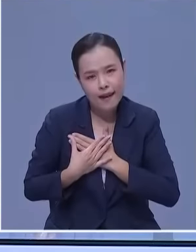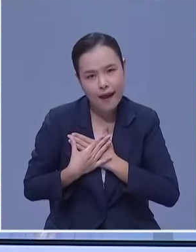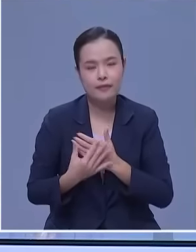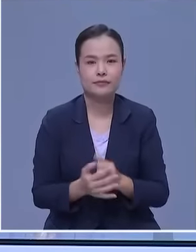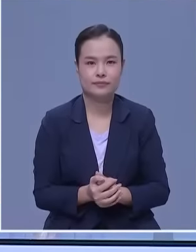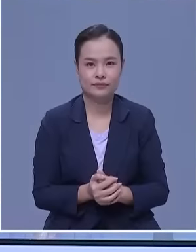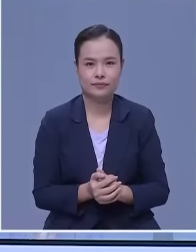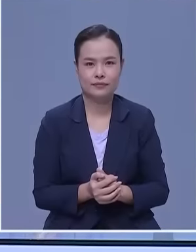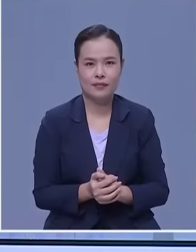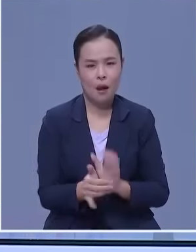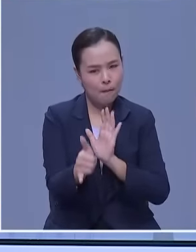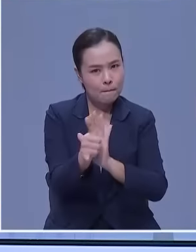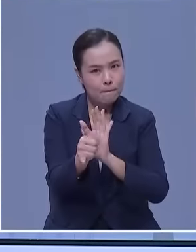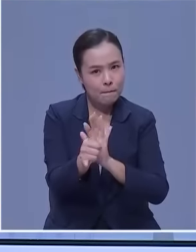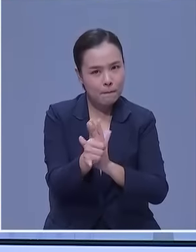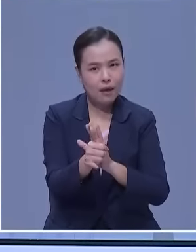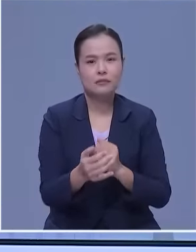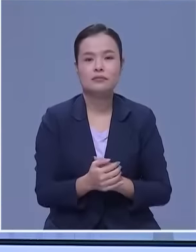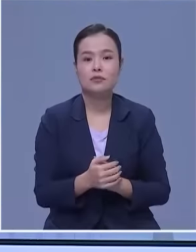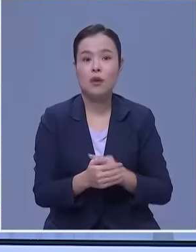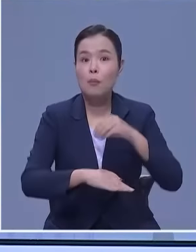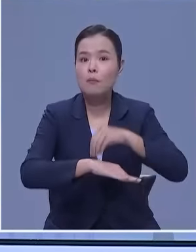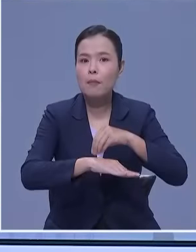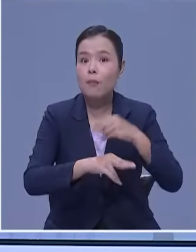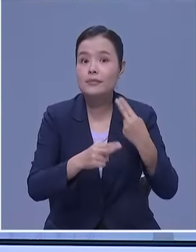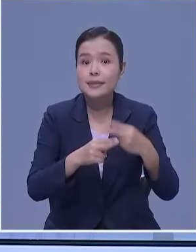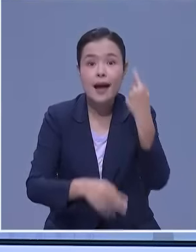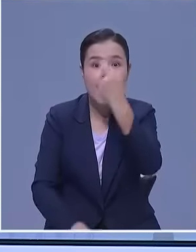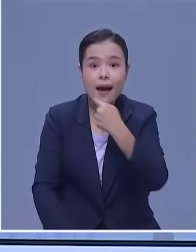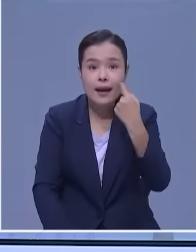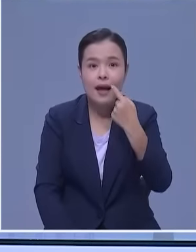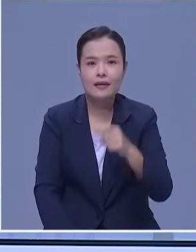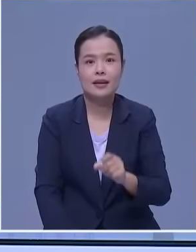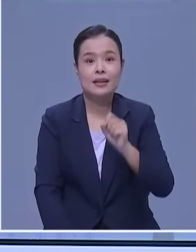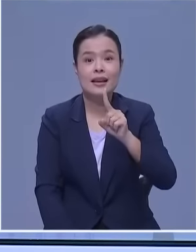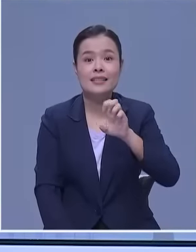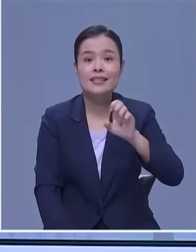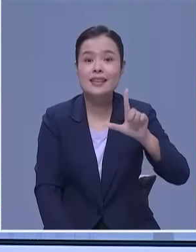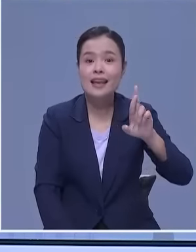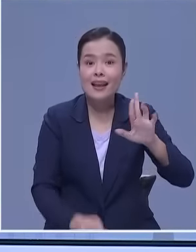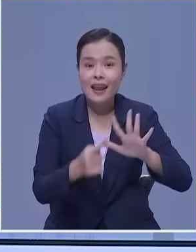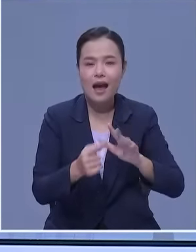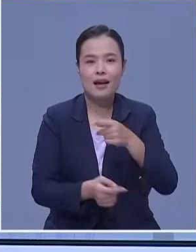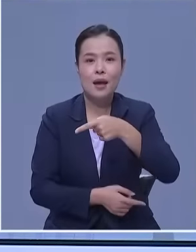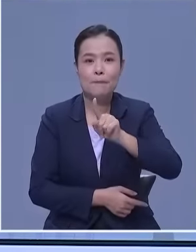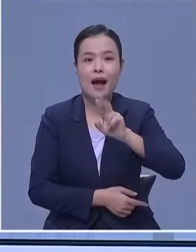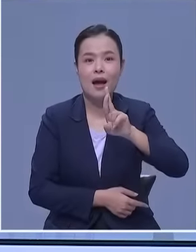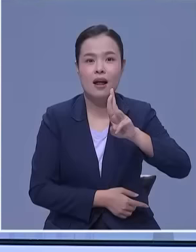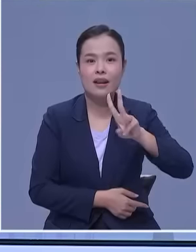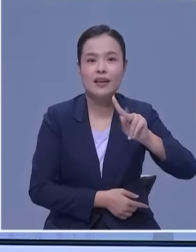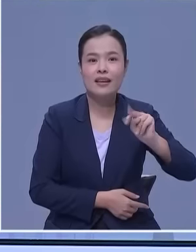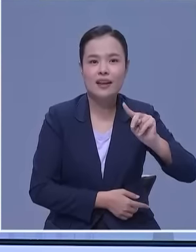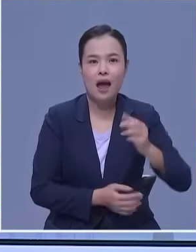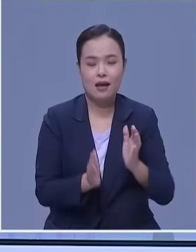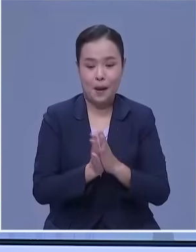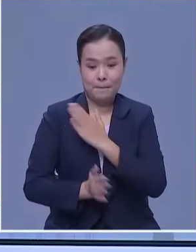เป็นองคารักษ์พิทักษ์ลุงป้อมมาก่อนนึกชื่อใครออกบ้างพี่อาม ก็มีคุณศิระคุณปรินา คุณศิระเนี่ยแขวนลุงป้อ